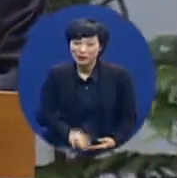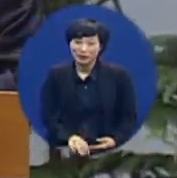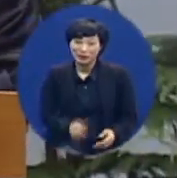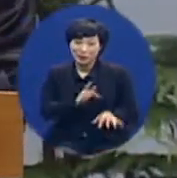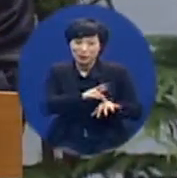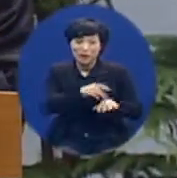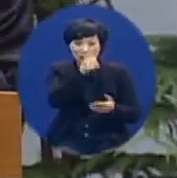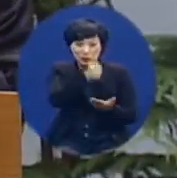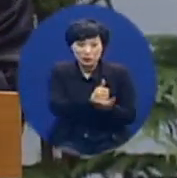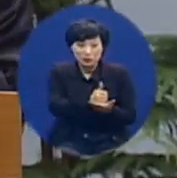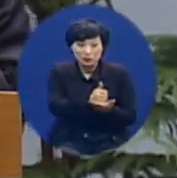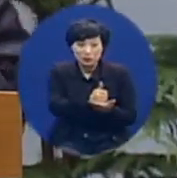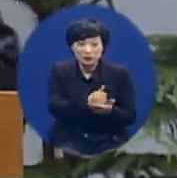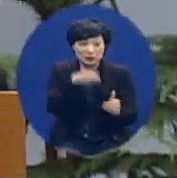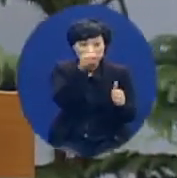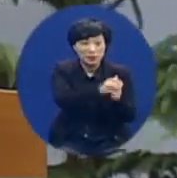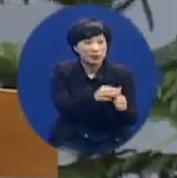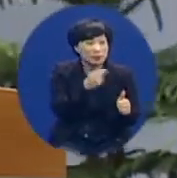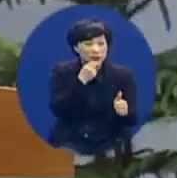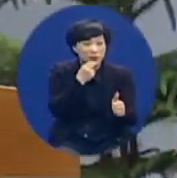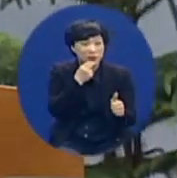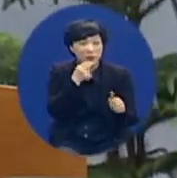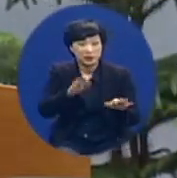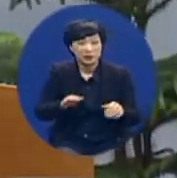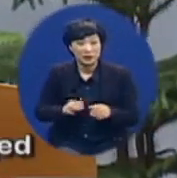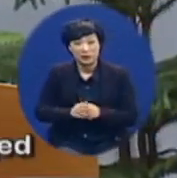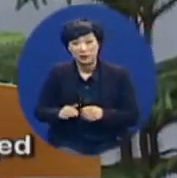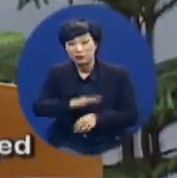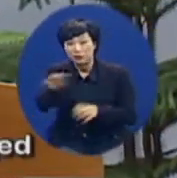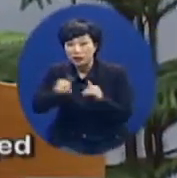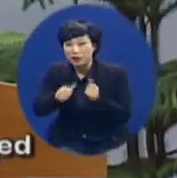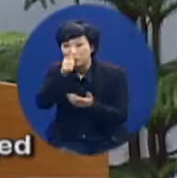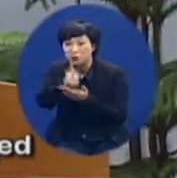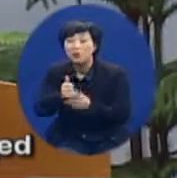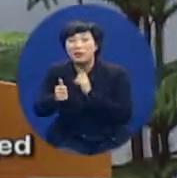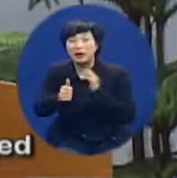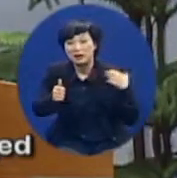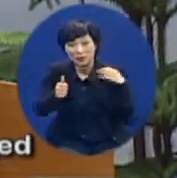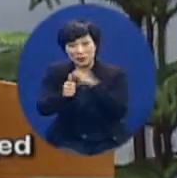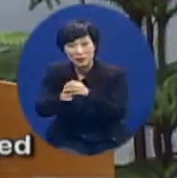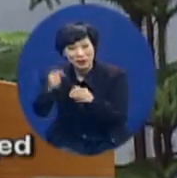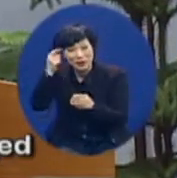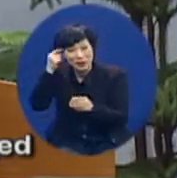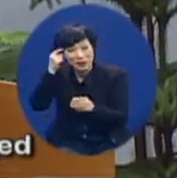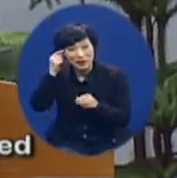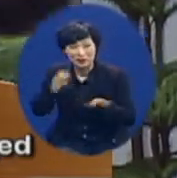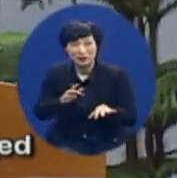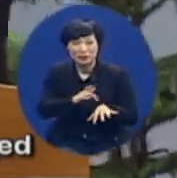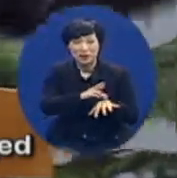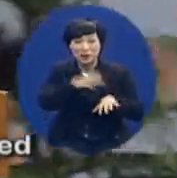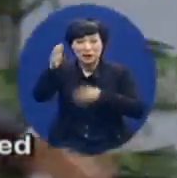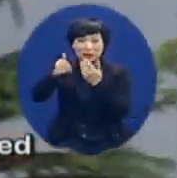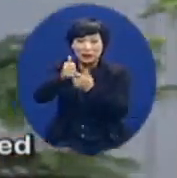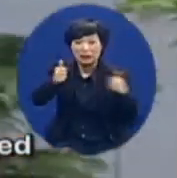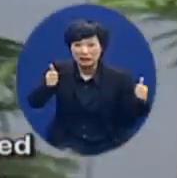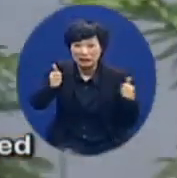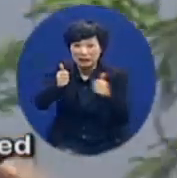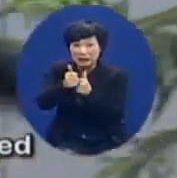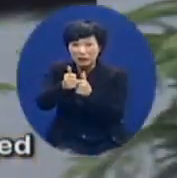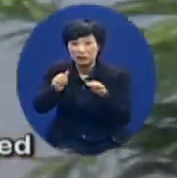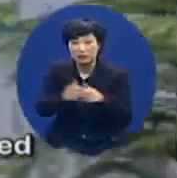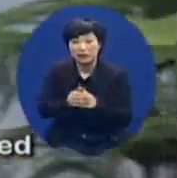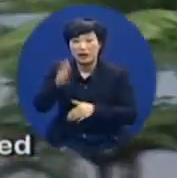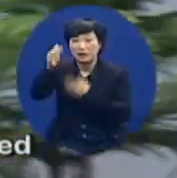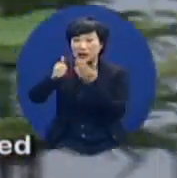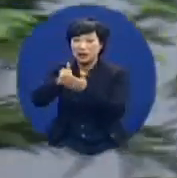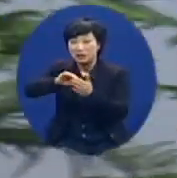마귀 죄는 안 짊어지고 우리 죄만 짊어 지셨을 마귀가 하나님을 대적하고